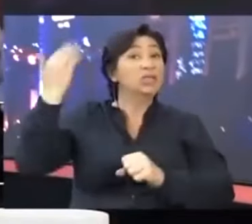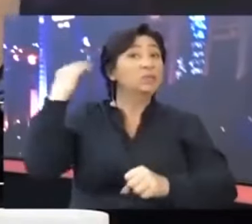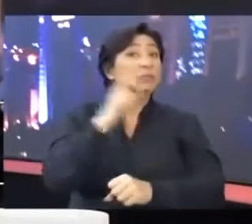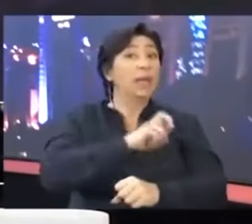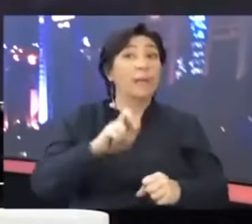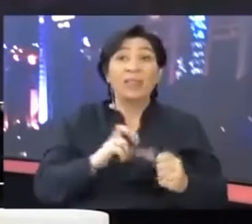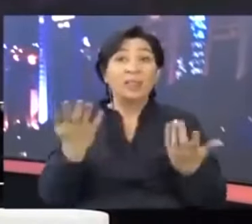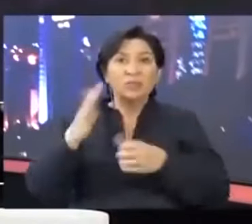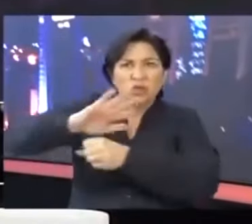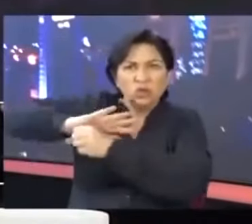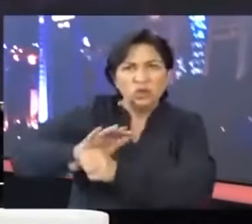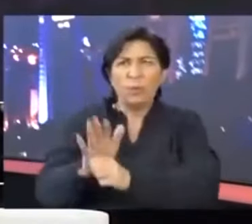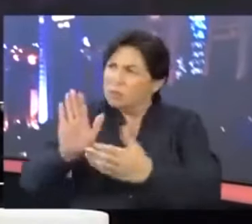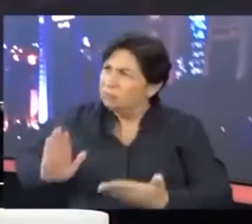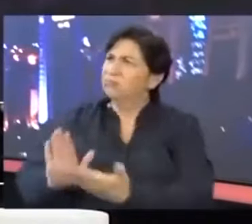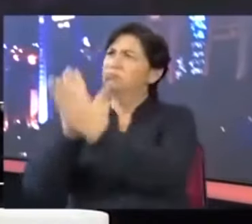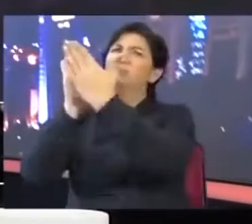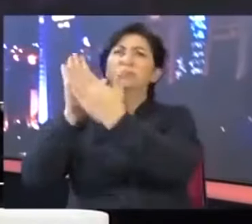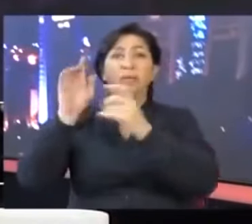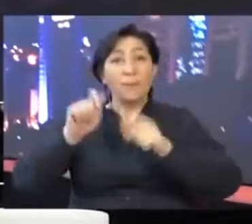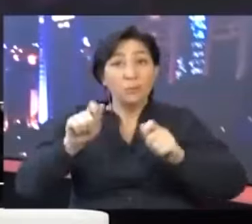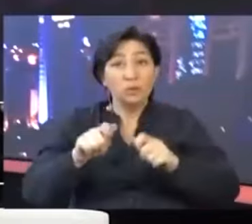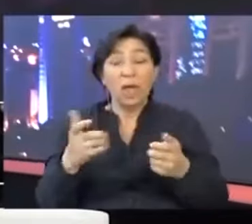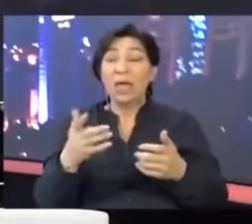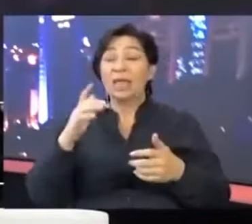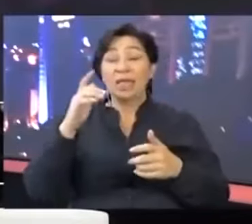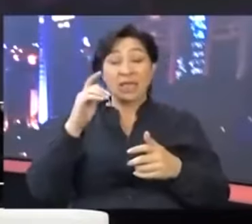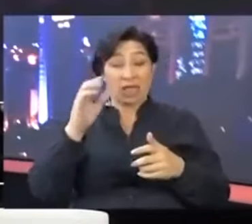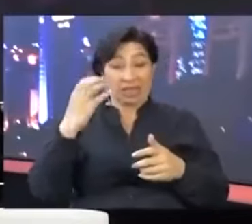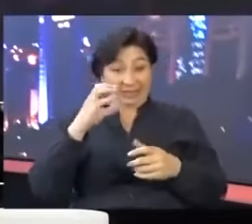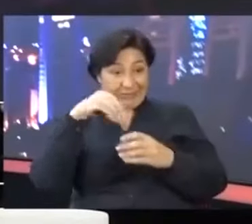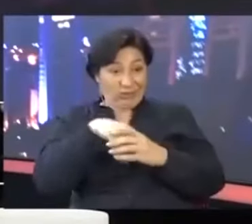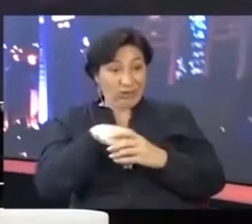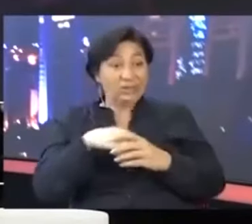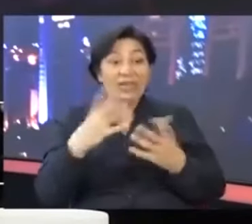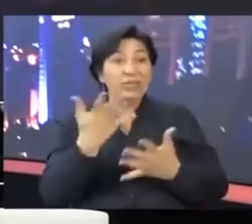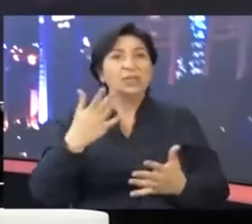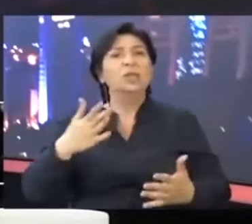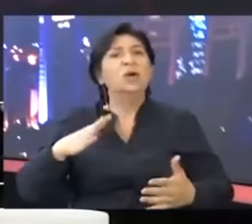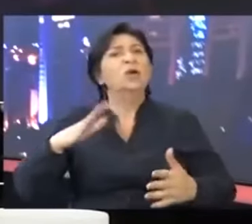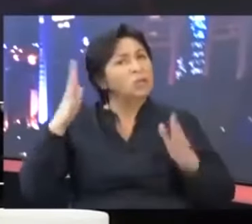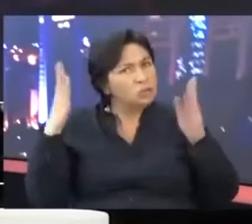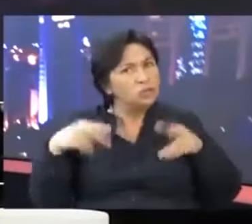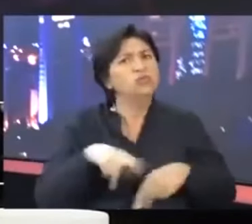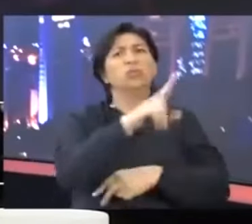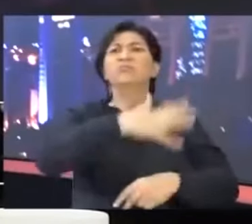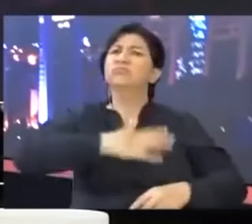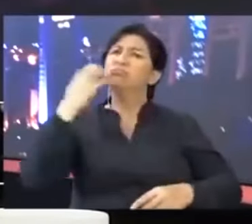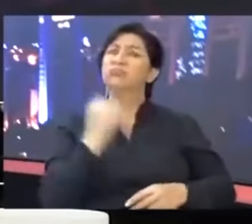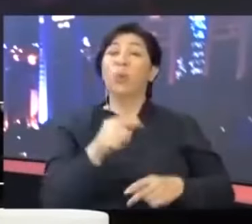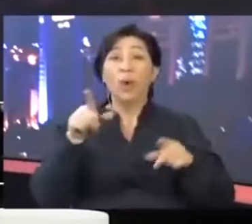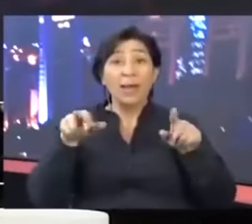nasıl işte zulme karşı ayakta duruyorlar İsa nasıl din için fedakarlık yapmaktan çekinmiyorlar İsa onlar gibi gereğinde